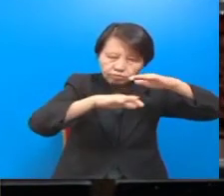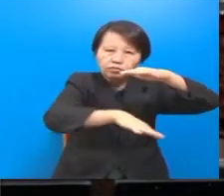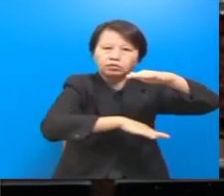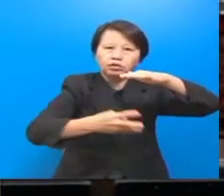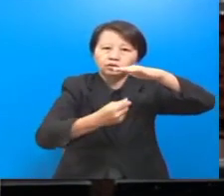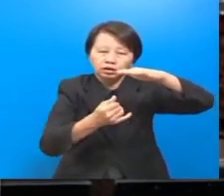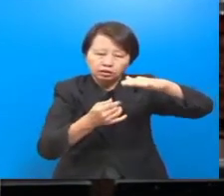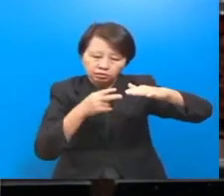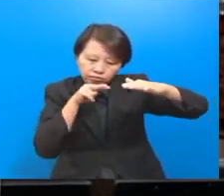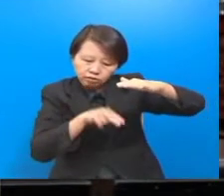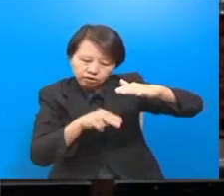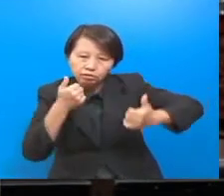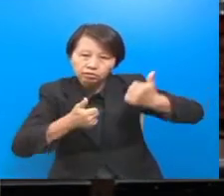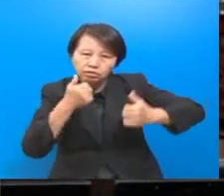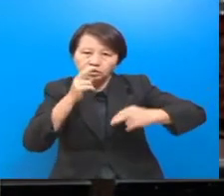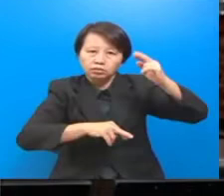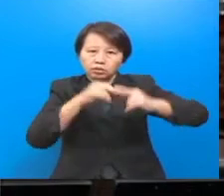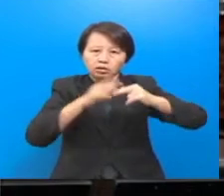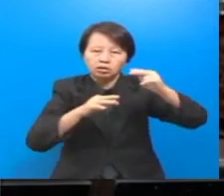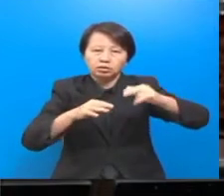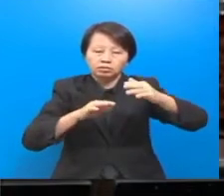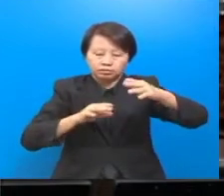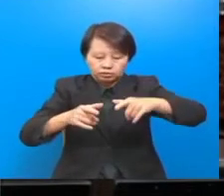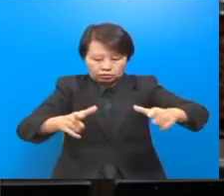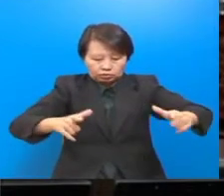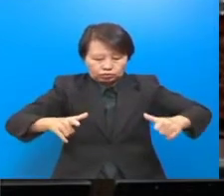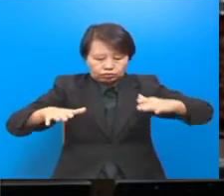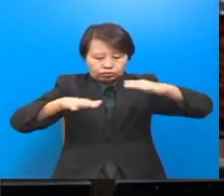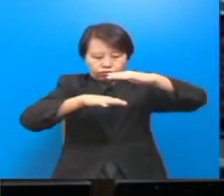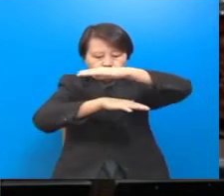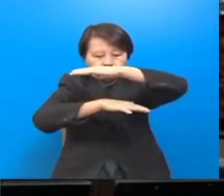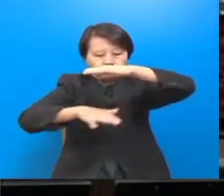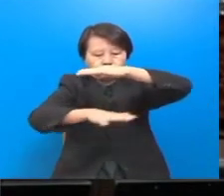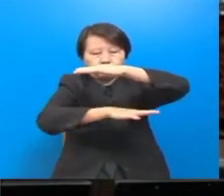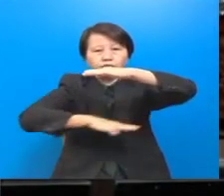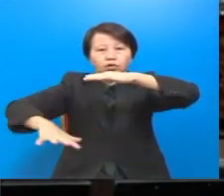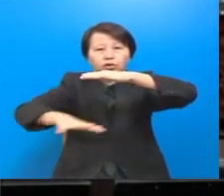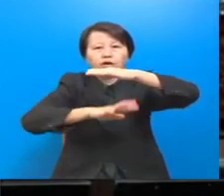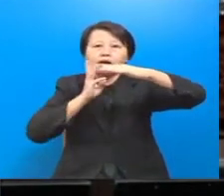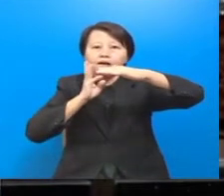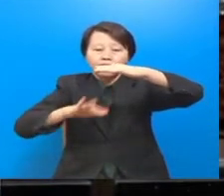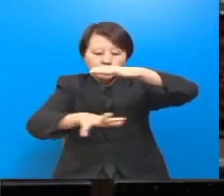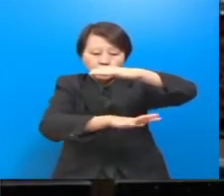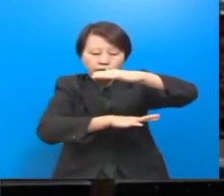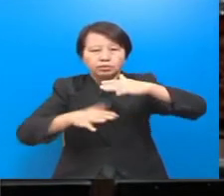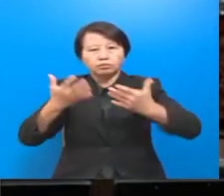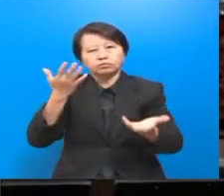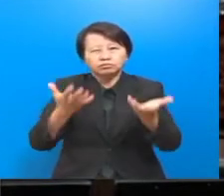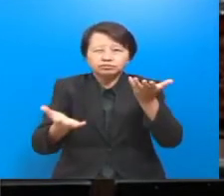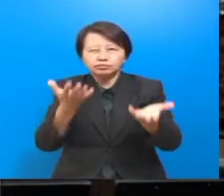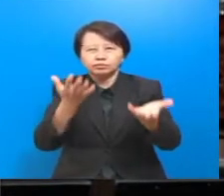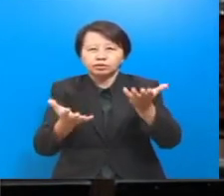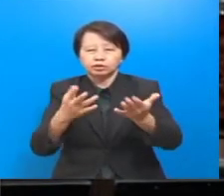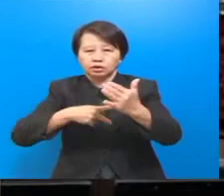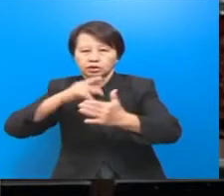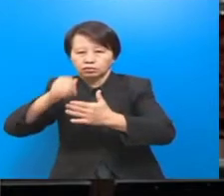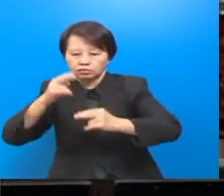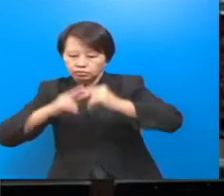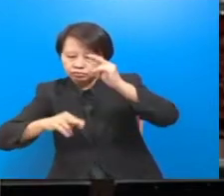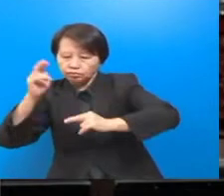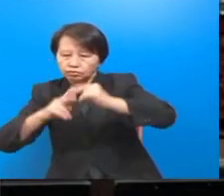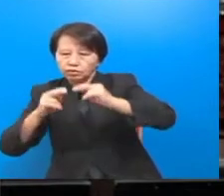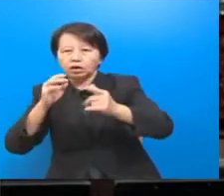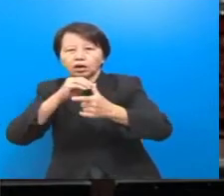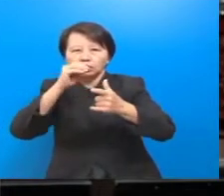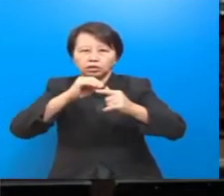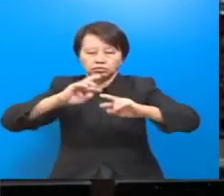tanah bagi melihat kemungkinan pembinaan pangan bawah tanah dilaksanakan di lengkawi dengan melaksanakan kajian kemungkinan project permainan